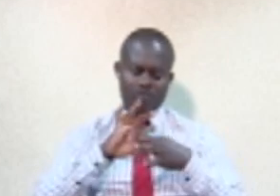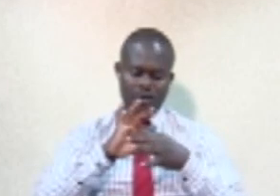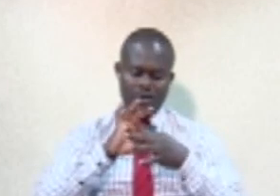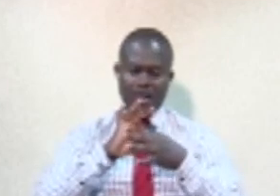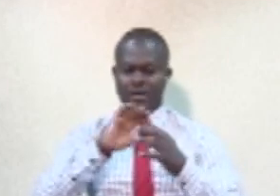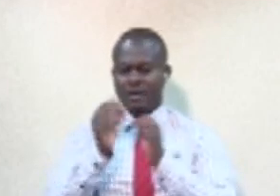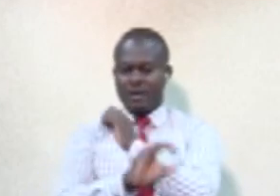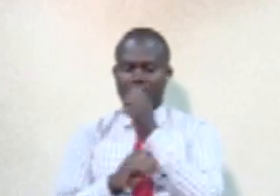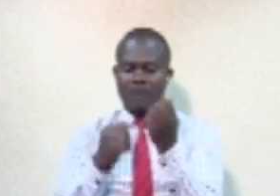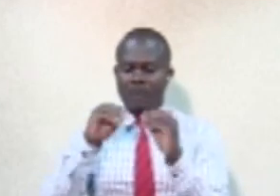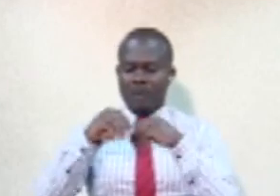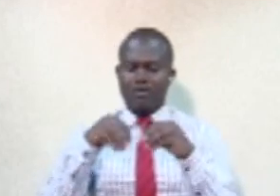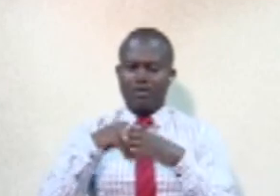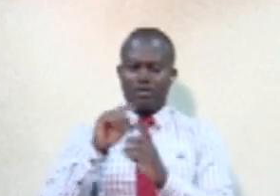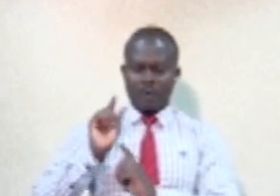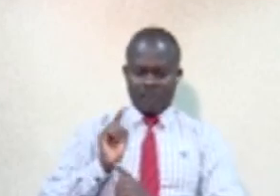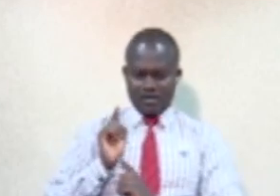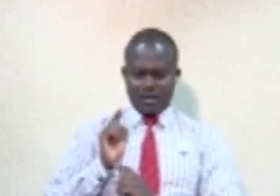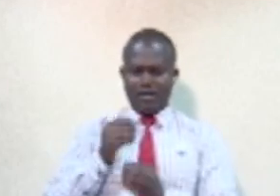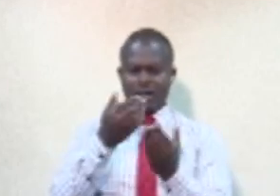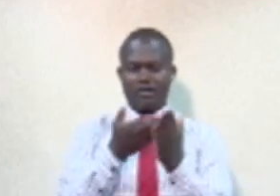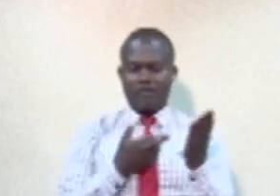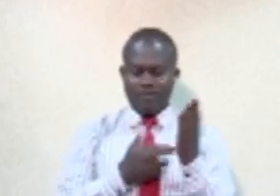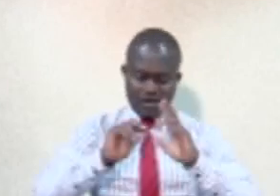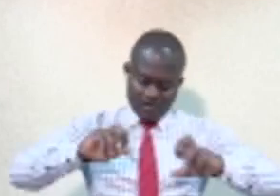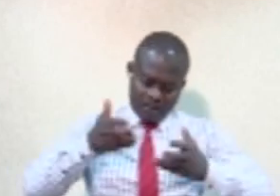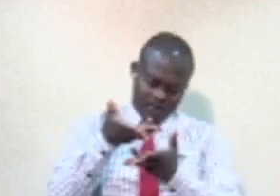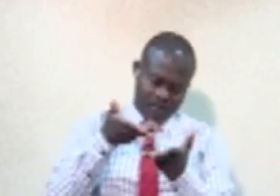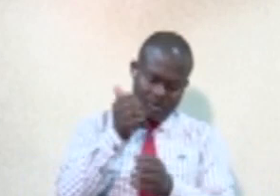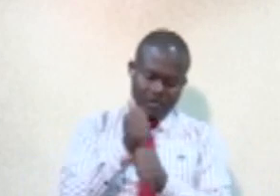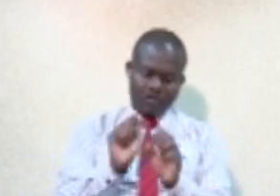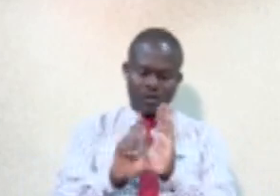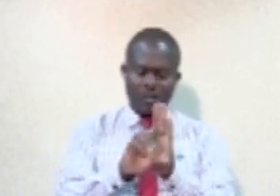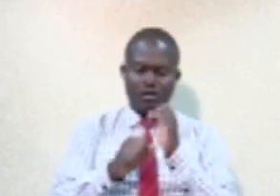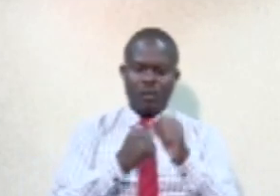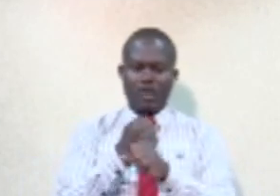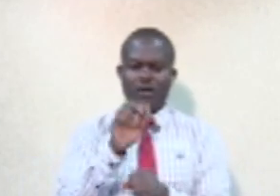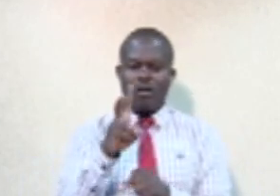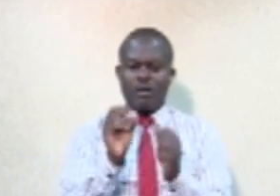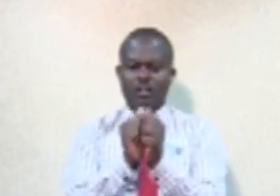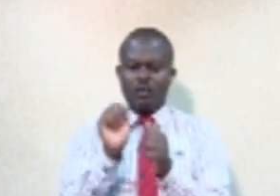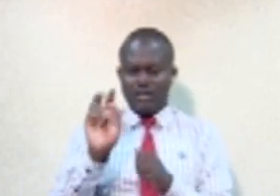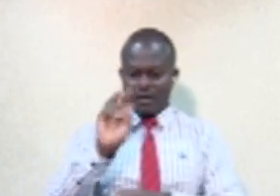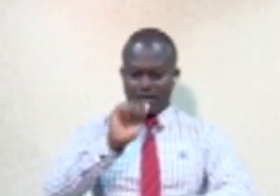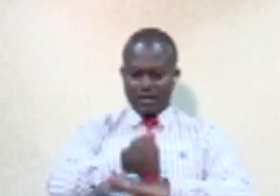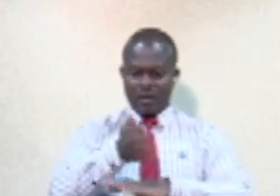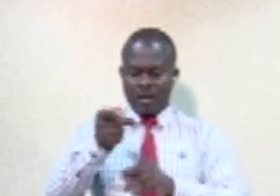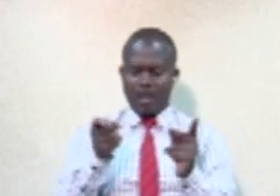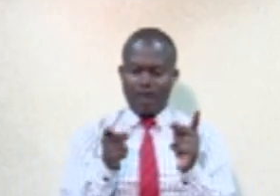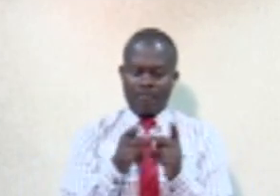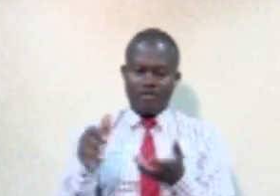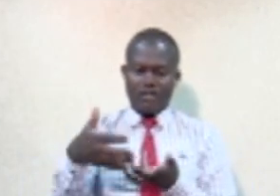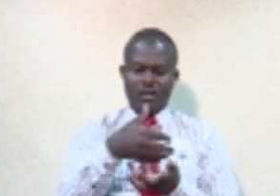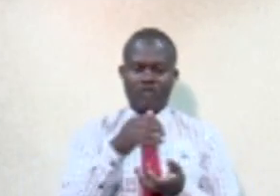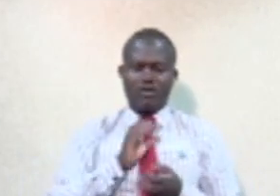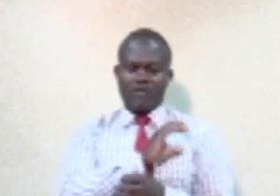ubutwerane n'umutekano mu nteko ishinga amategeko yagezaga raporo ku isesengura yakoze ku itegeko ryo mu mwaka wa 2012 rishyiraho aya mahahiro